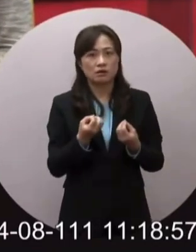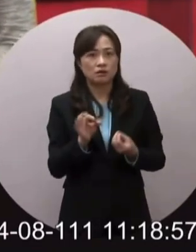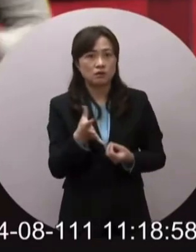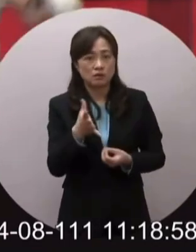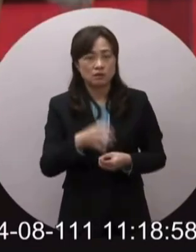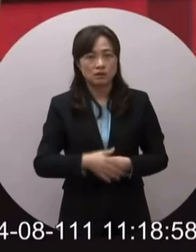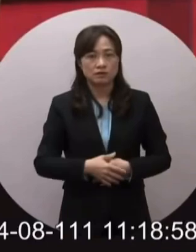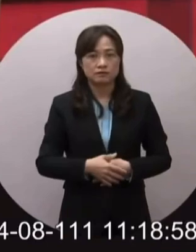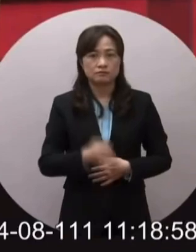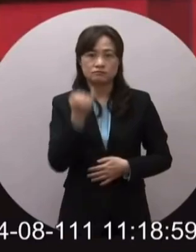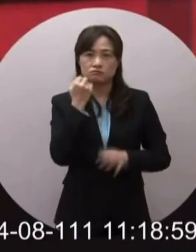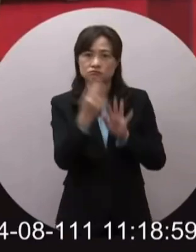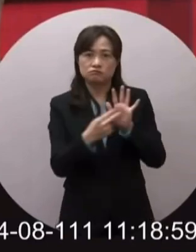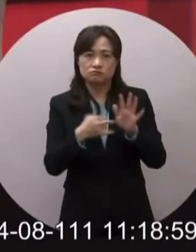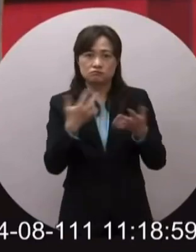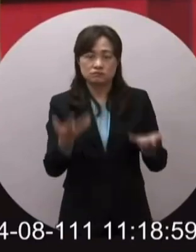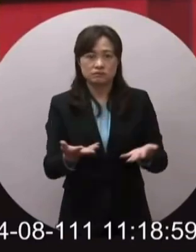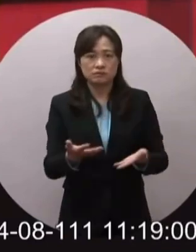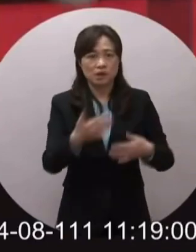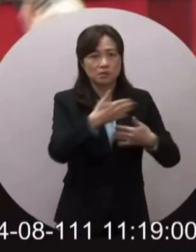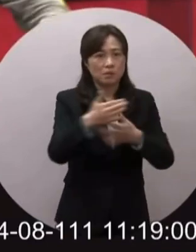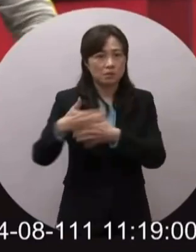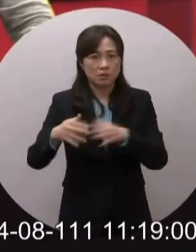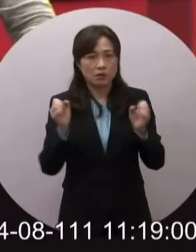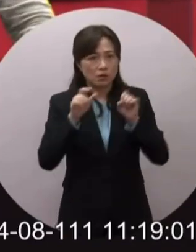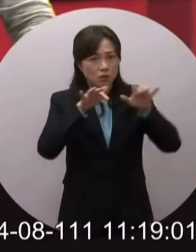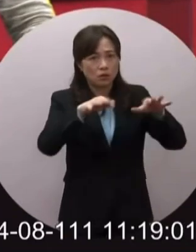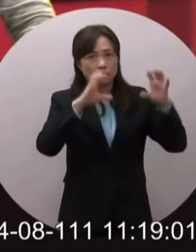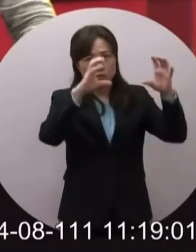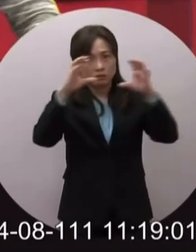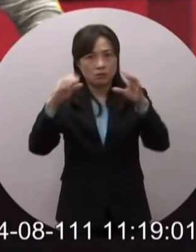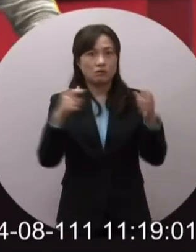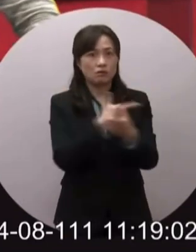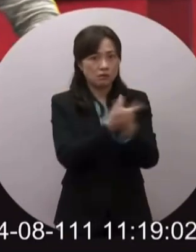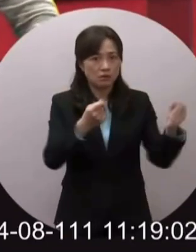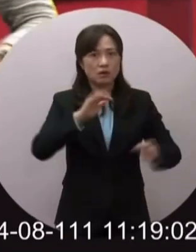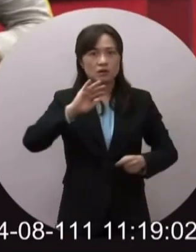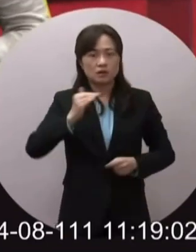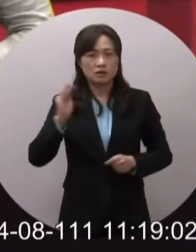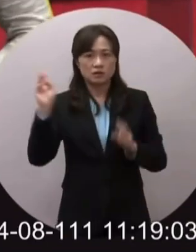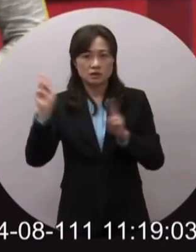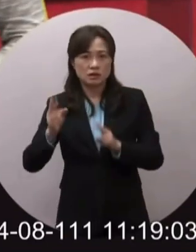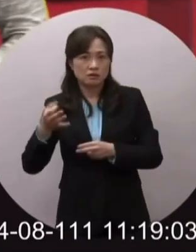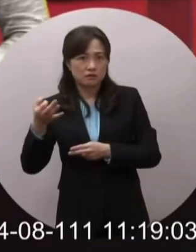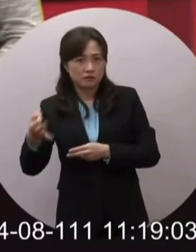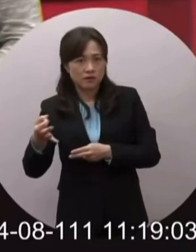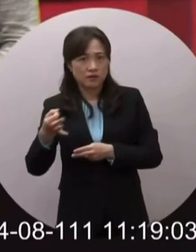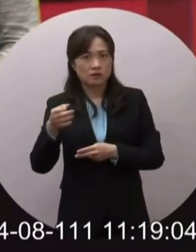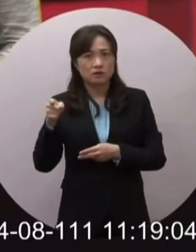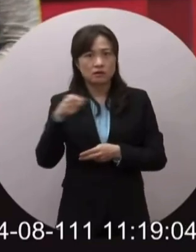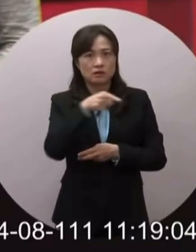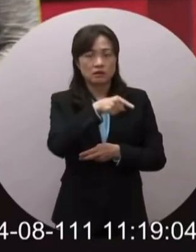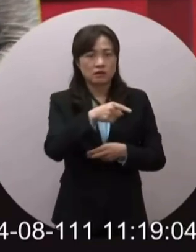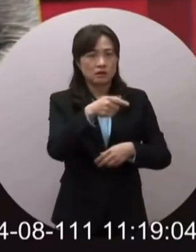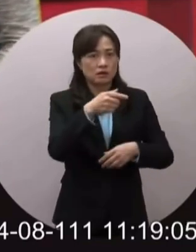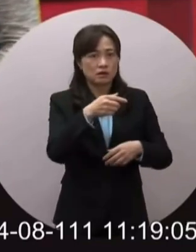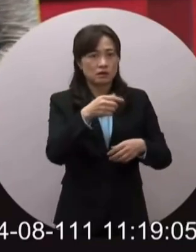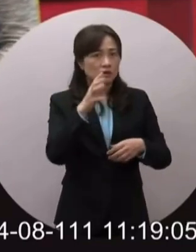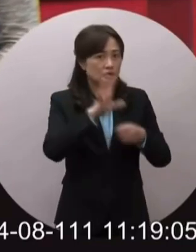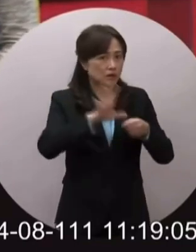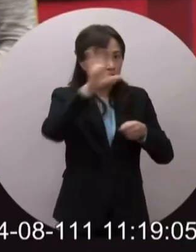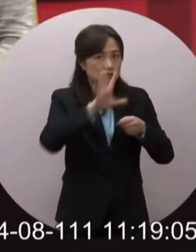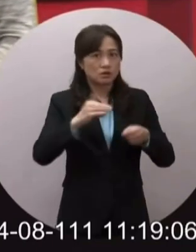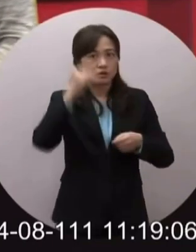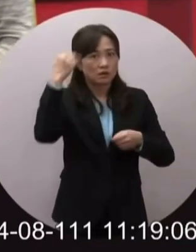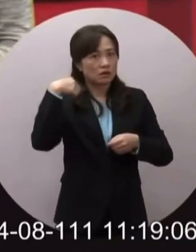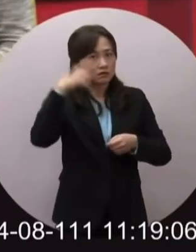们在装。 你既然班班有冷气，高中职也装了啊，那难道高中职学生就没有吹冷气的权利吗？